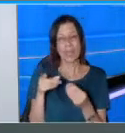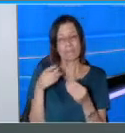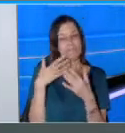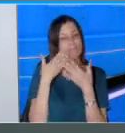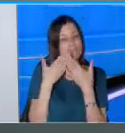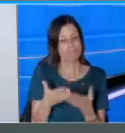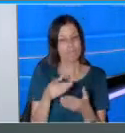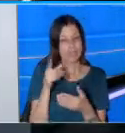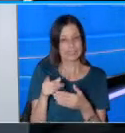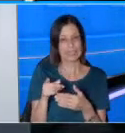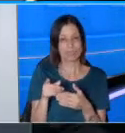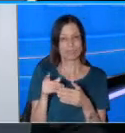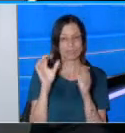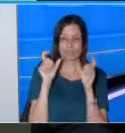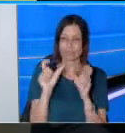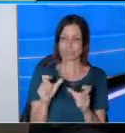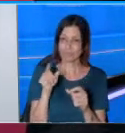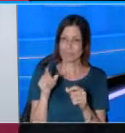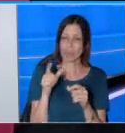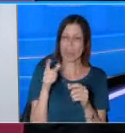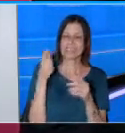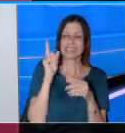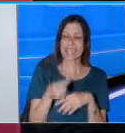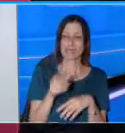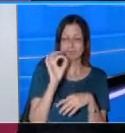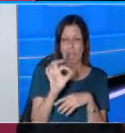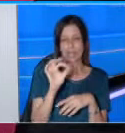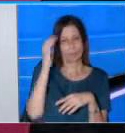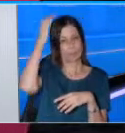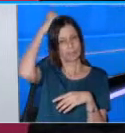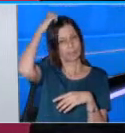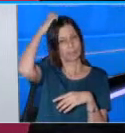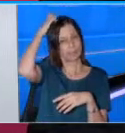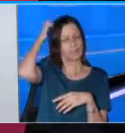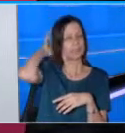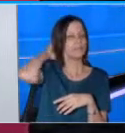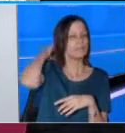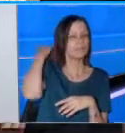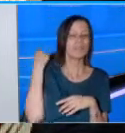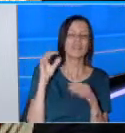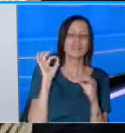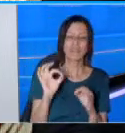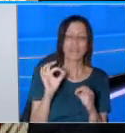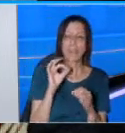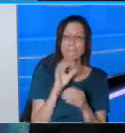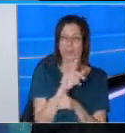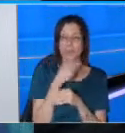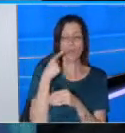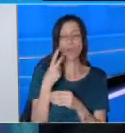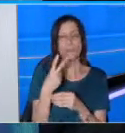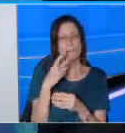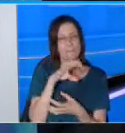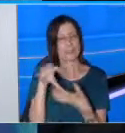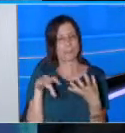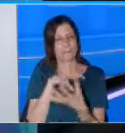לשירותכם, לצרכים שלכם. אבל תראה, אני רוצה לדבר איתך על העניין הזה, על לטובתם, כי דווקא בעת הזו, כשאנחנו רואים באמת את ההתפרויות האלו, אנחנו,